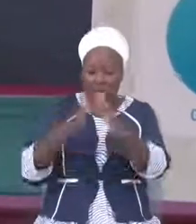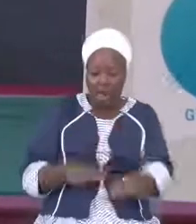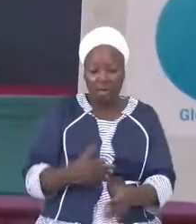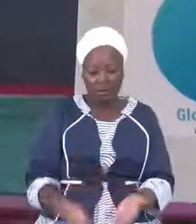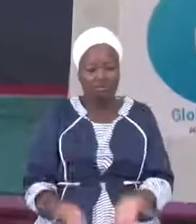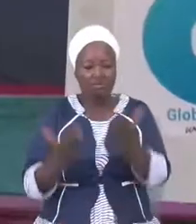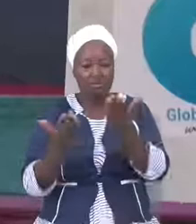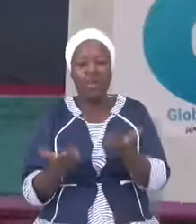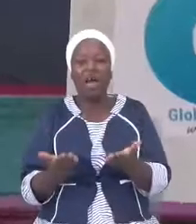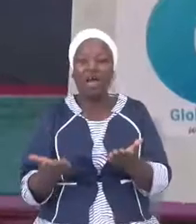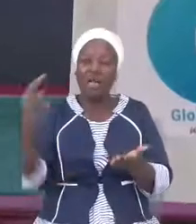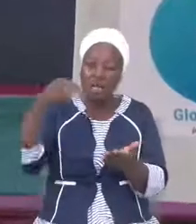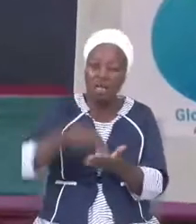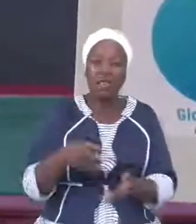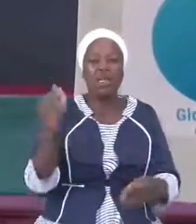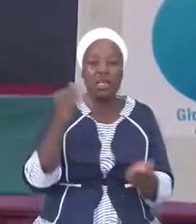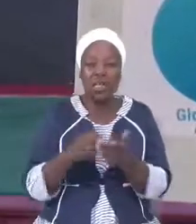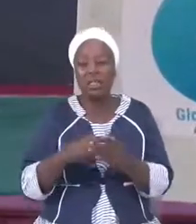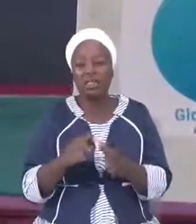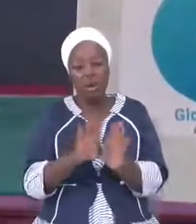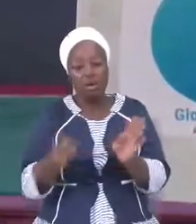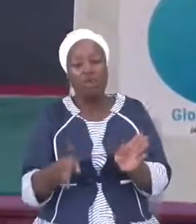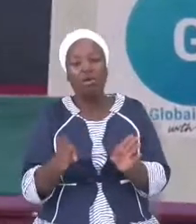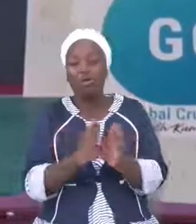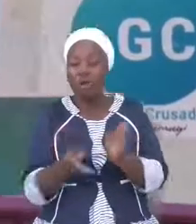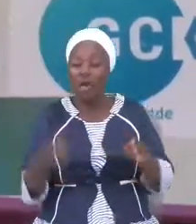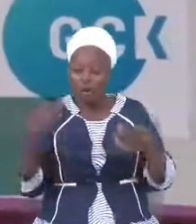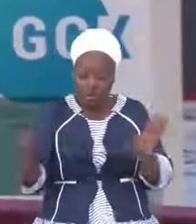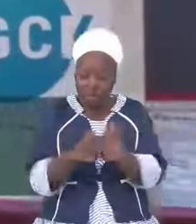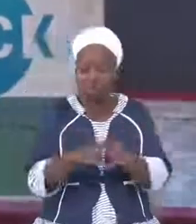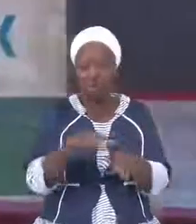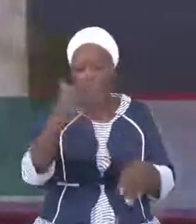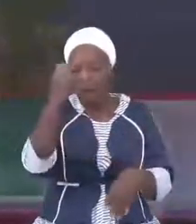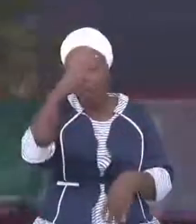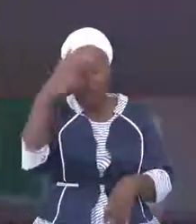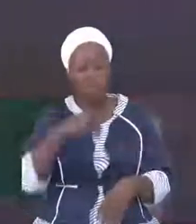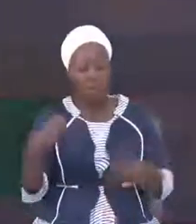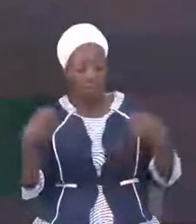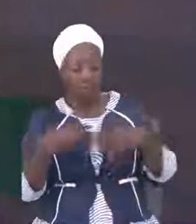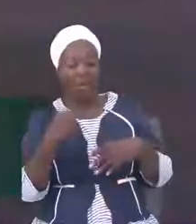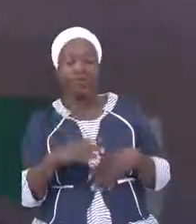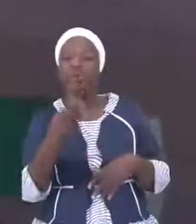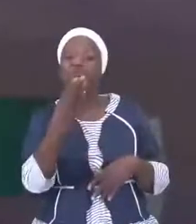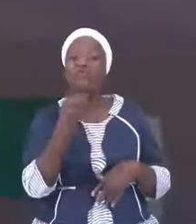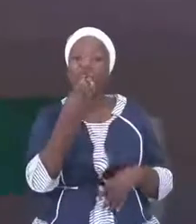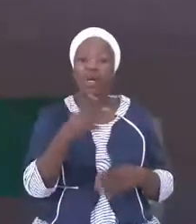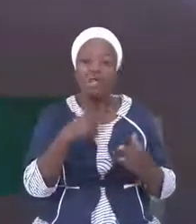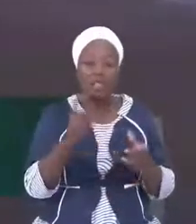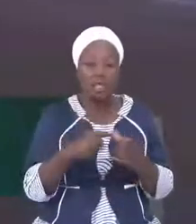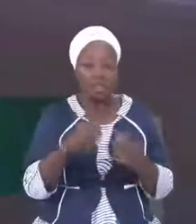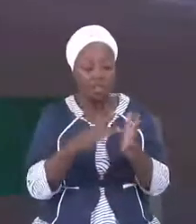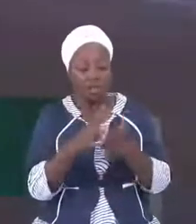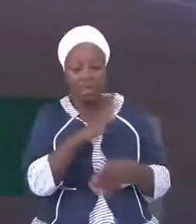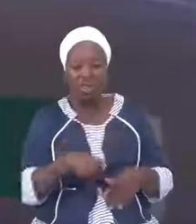il était mort, il est ressuscité, les portes étant fermées et les disciples craignaient à cause des Juifs, Jésus